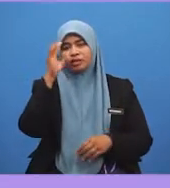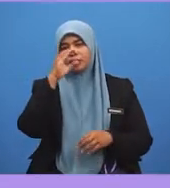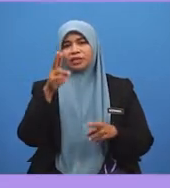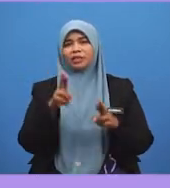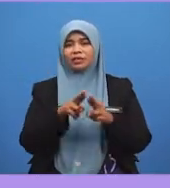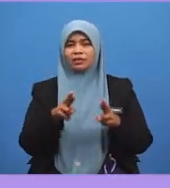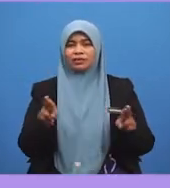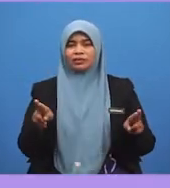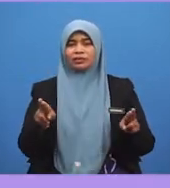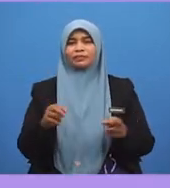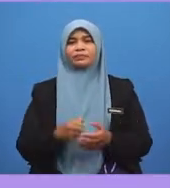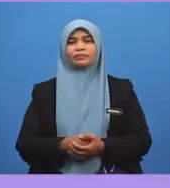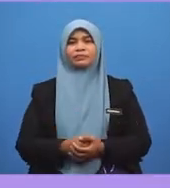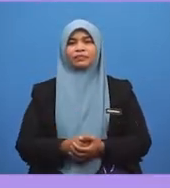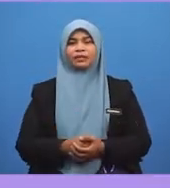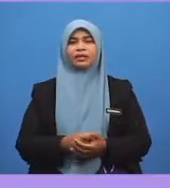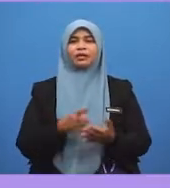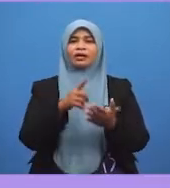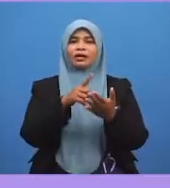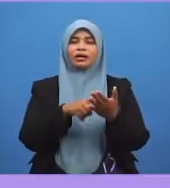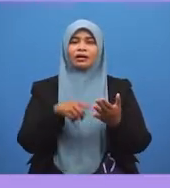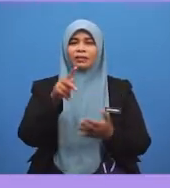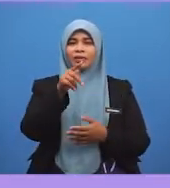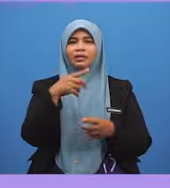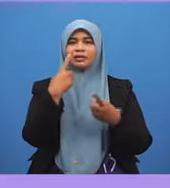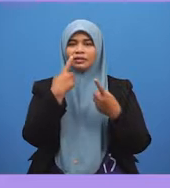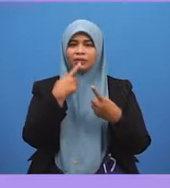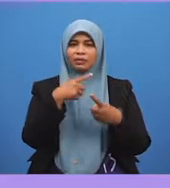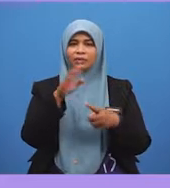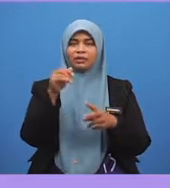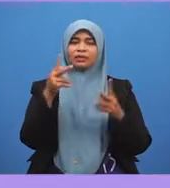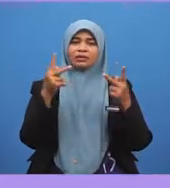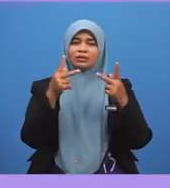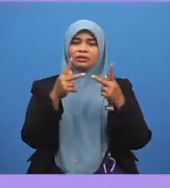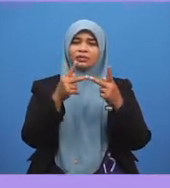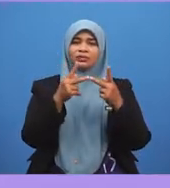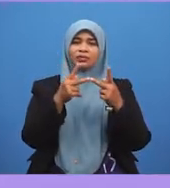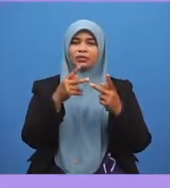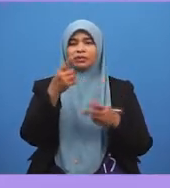pembarisnya. Apakah jawapan yang sesuai bagi soalan tadi?